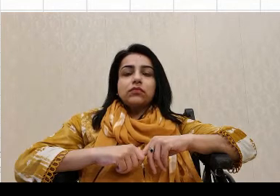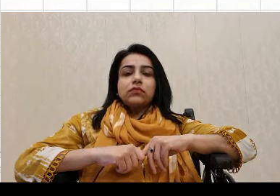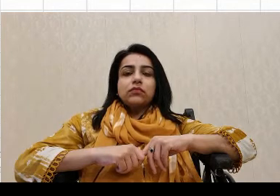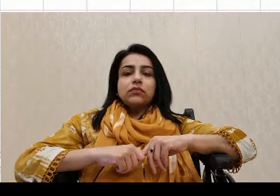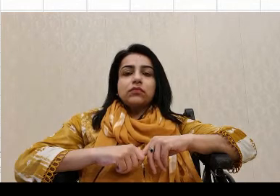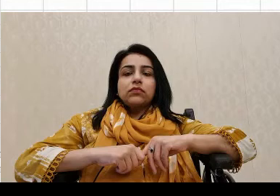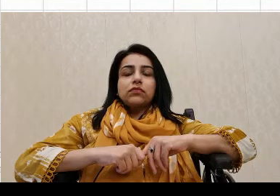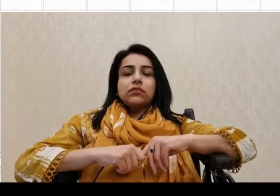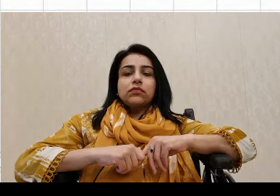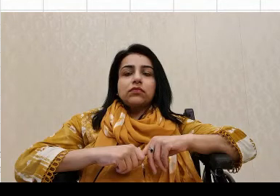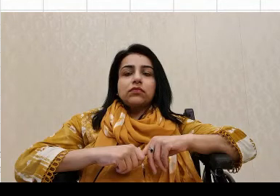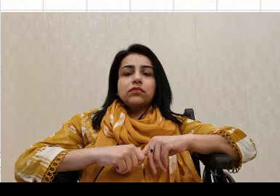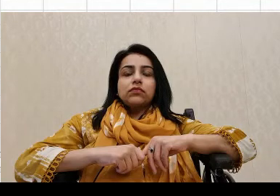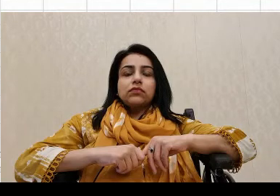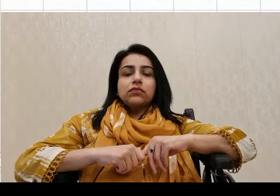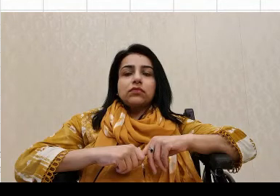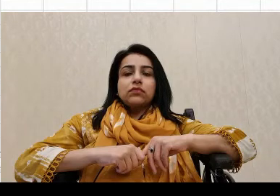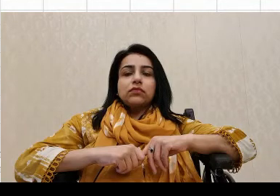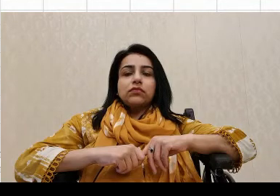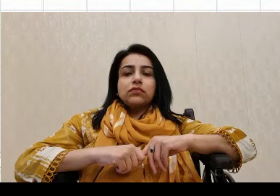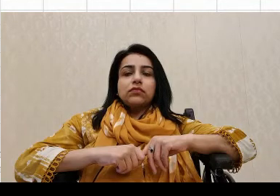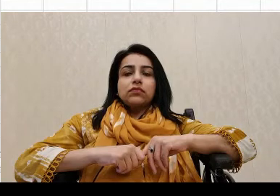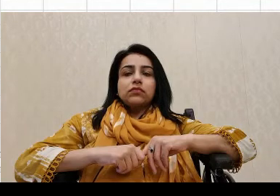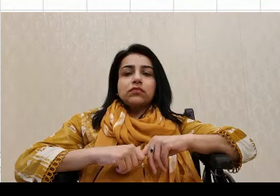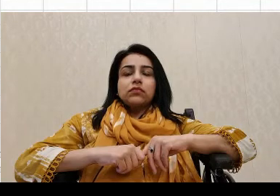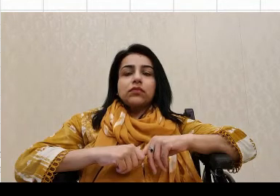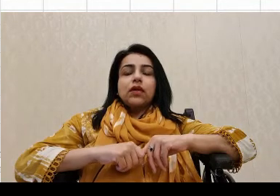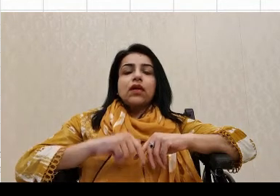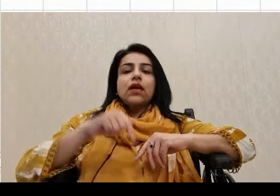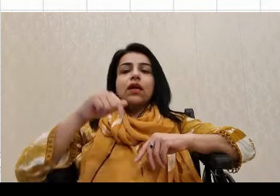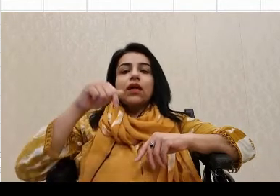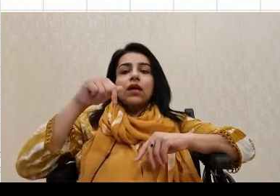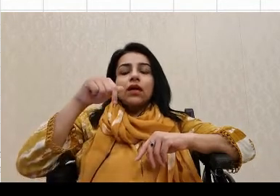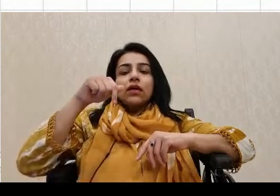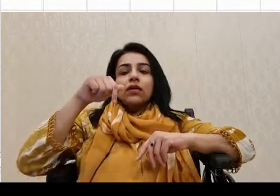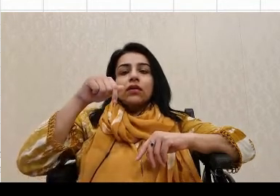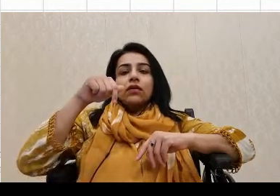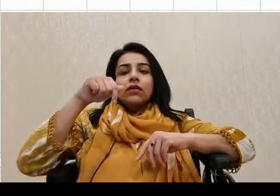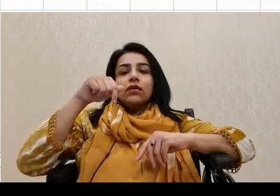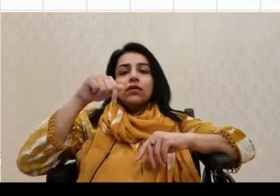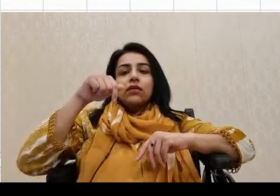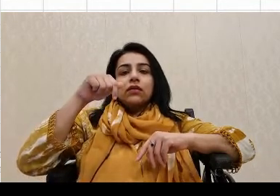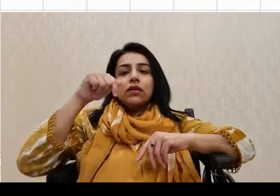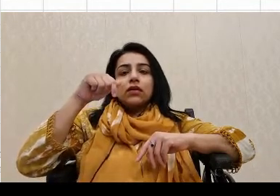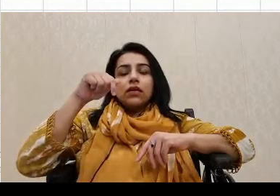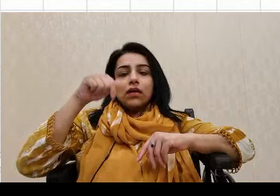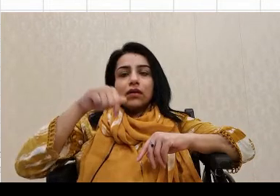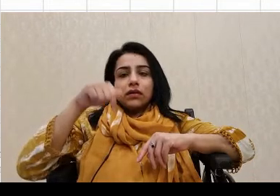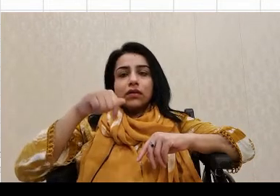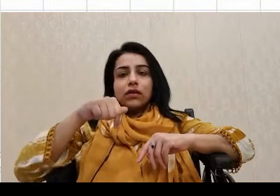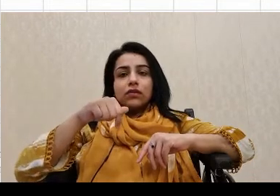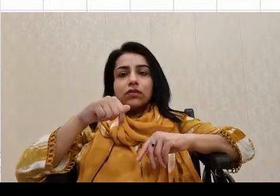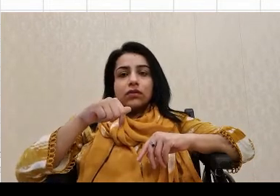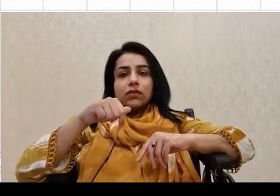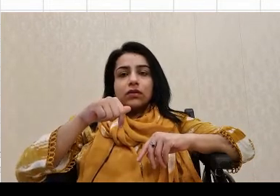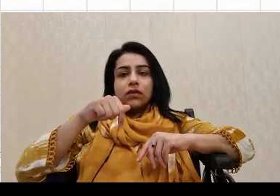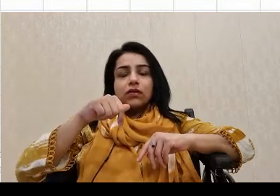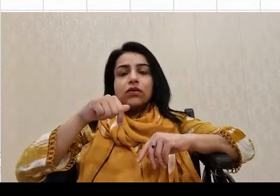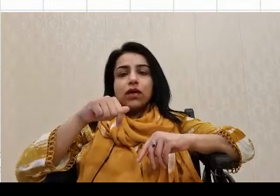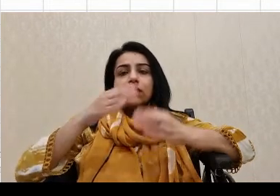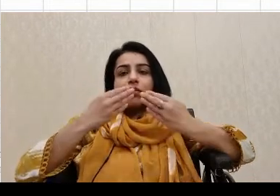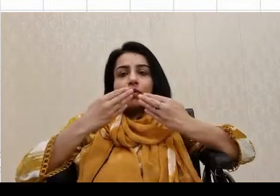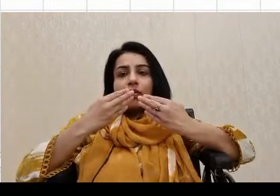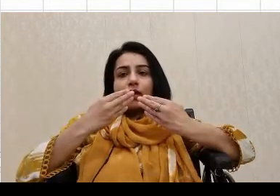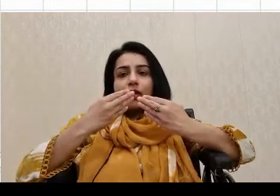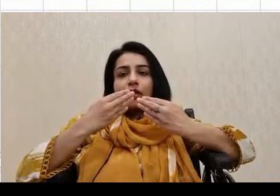मुकम्मल और जामे किस्म का पैकेज है कि आप हैरान हो जाएँगे कि आप सुबह से लेके शाम तक, शाम से लेके रात तक, रात से सुबह